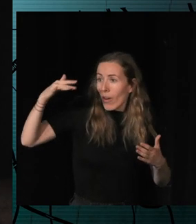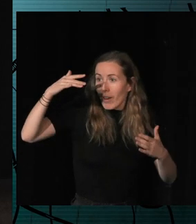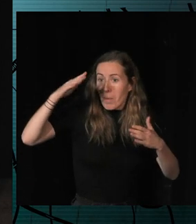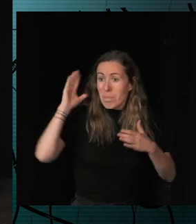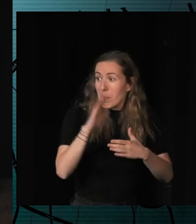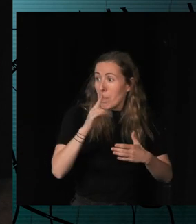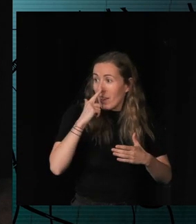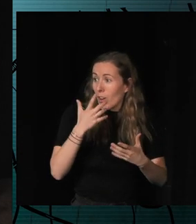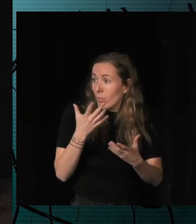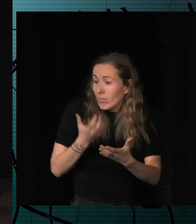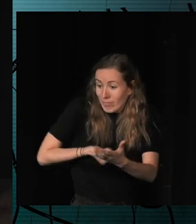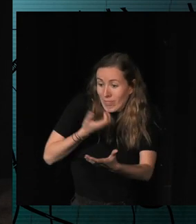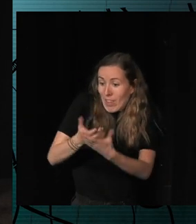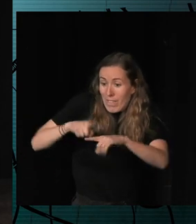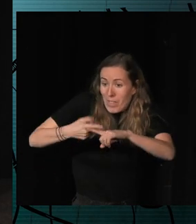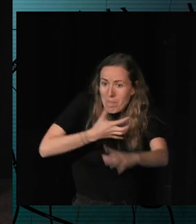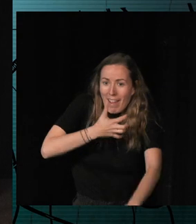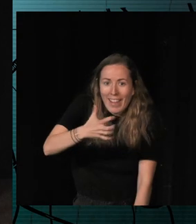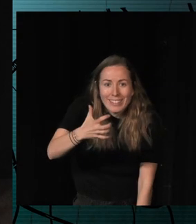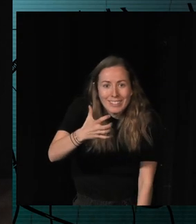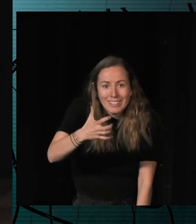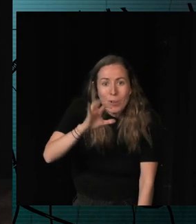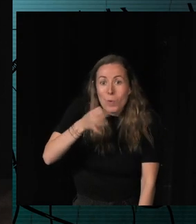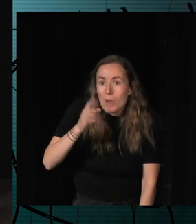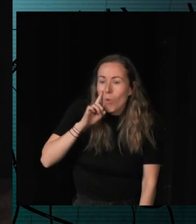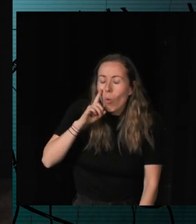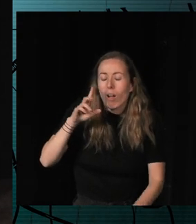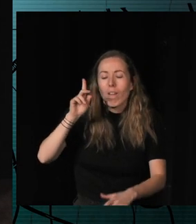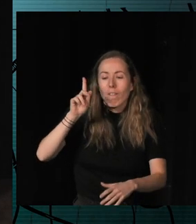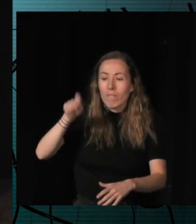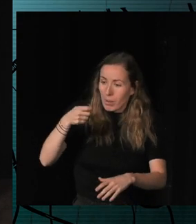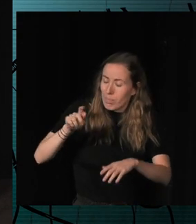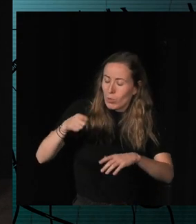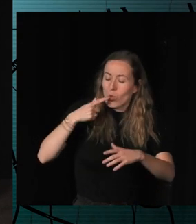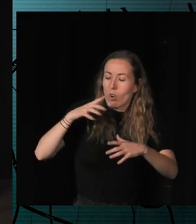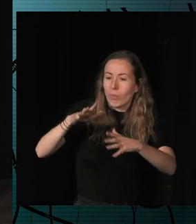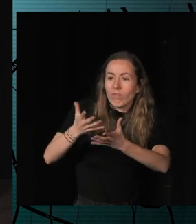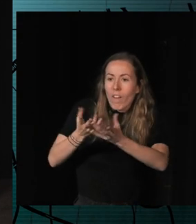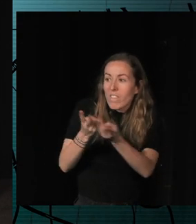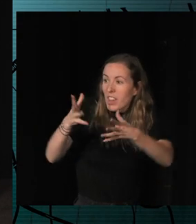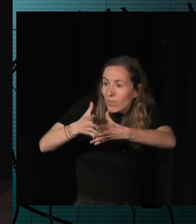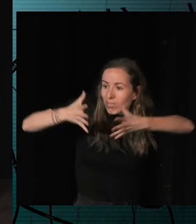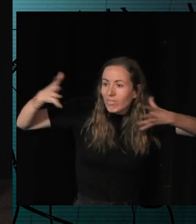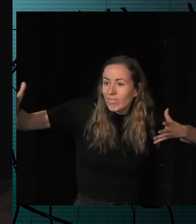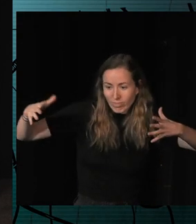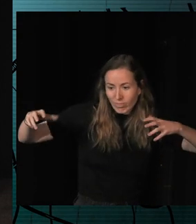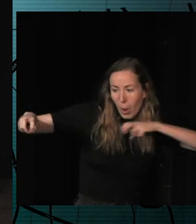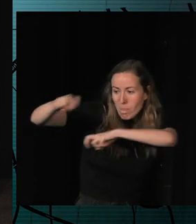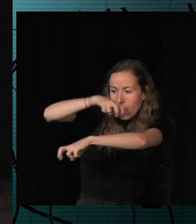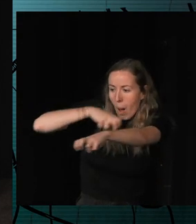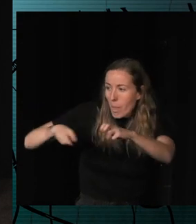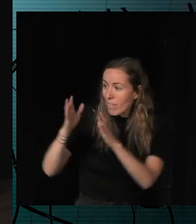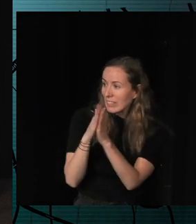et intéressante à analyser c'est que au-delà du cadre même d'avoir une ville entière comme terrain de de jeu comme terrain de de